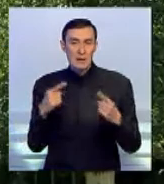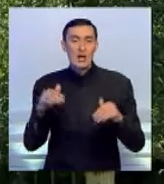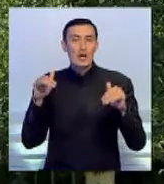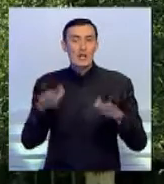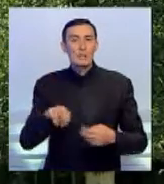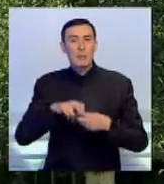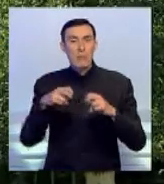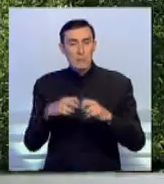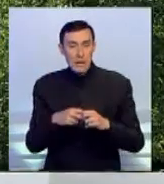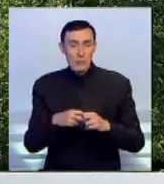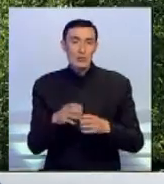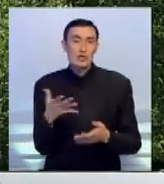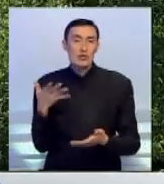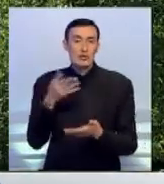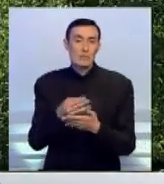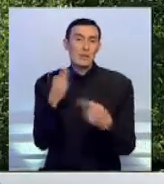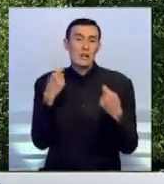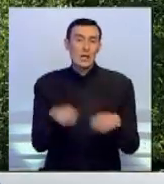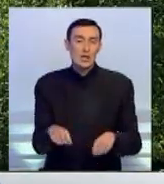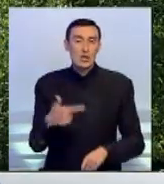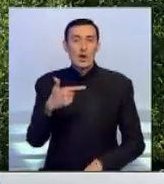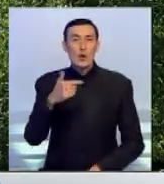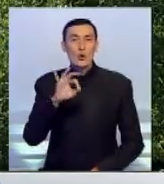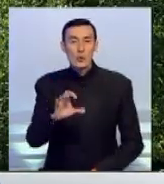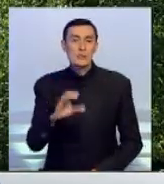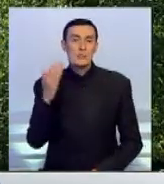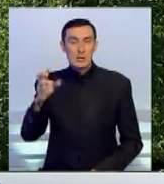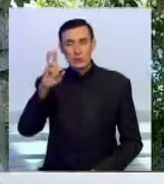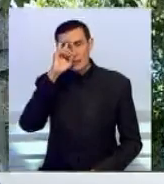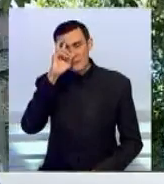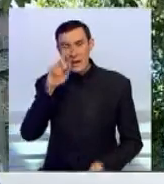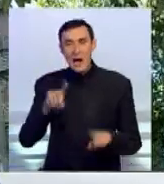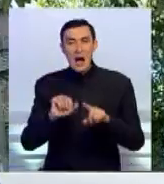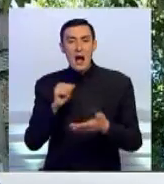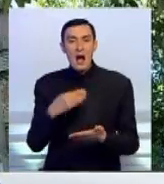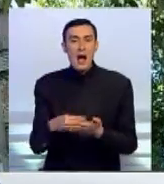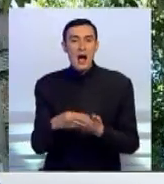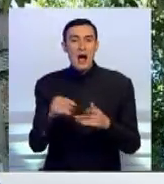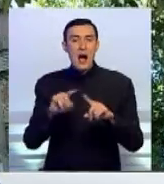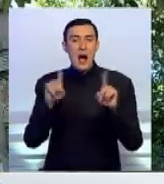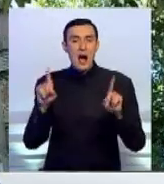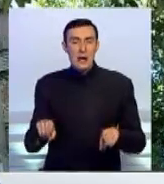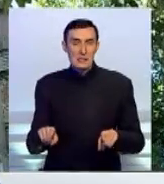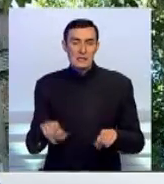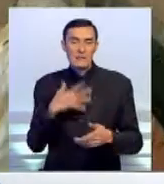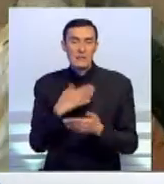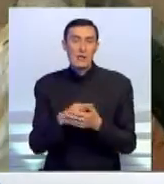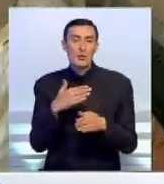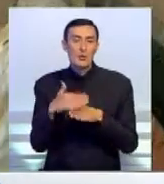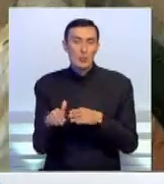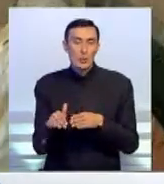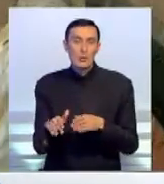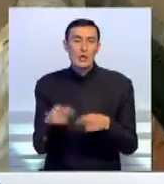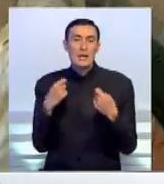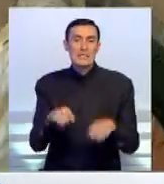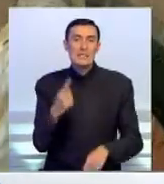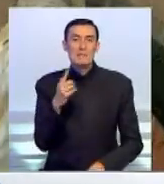Решить проблему удалось за счет продажи госакций в ТЭЦ. Акимат Шымкента продал 18% своей доли инвестору